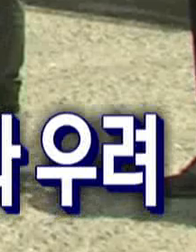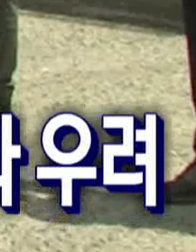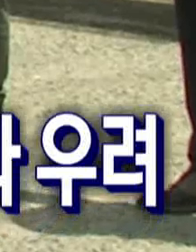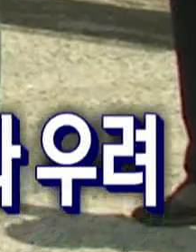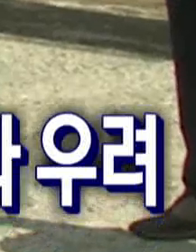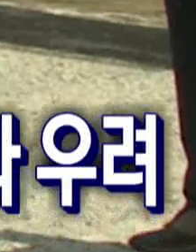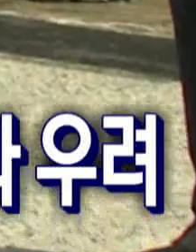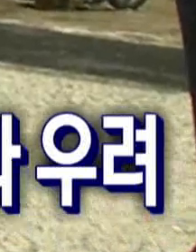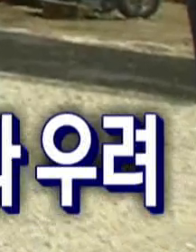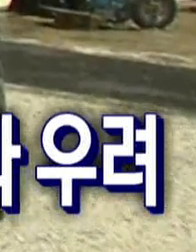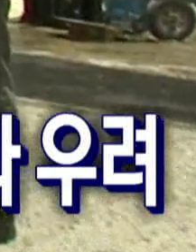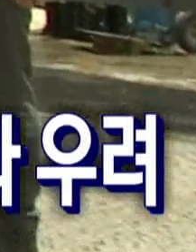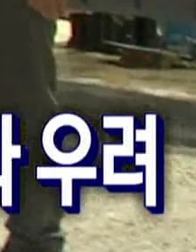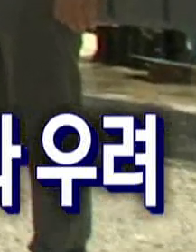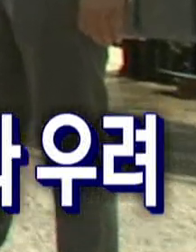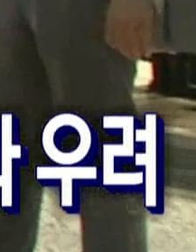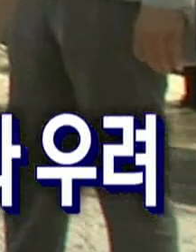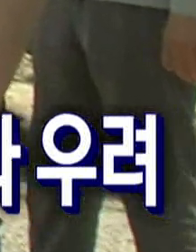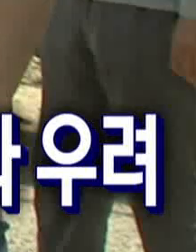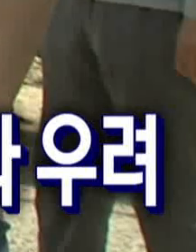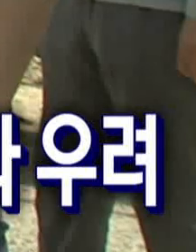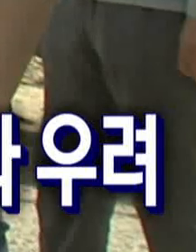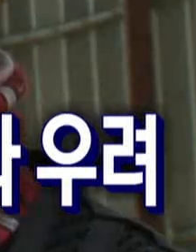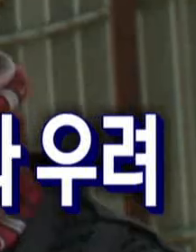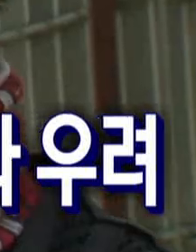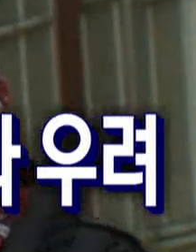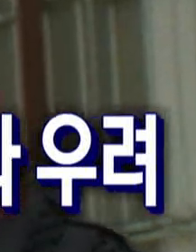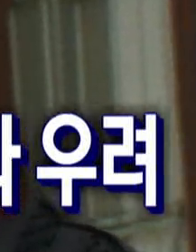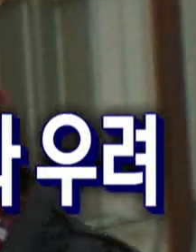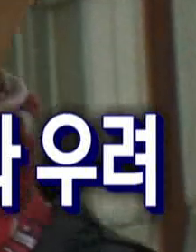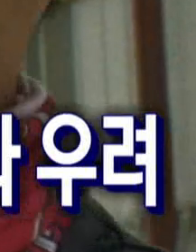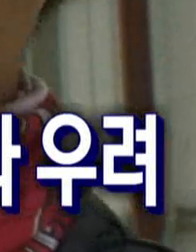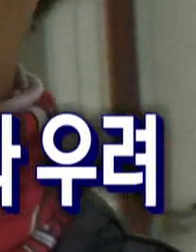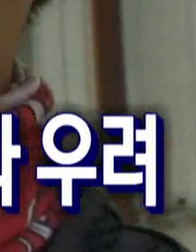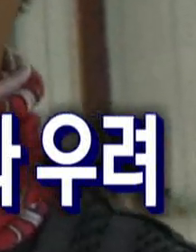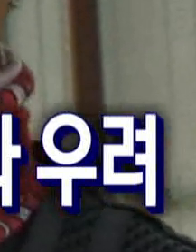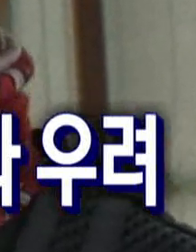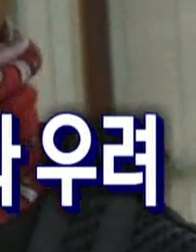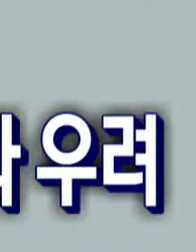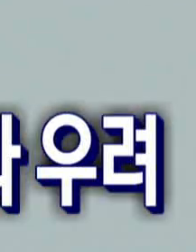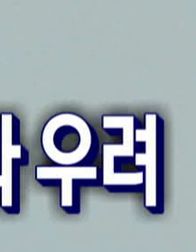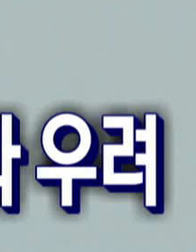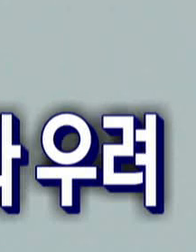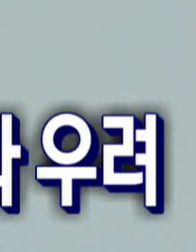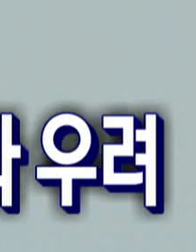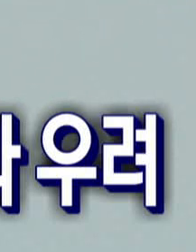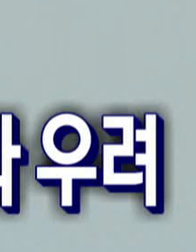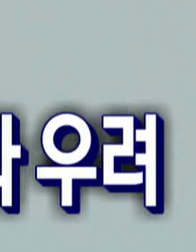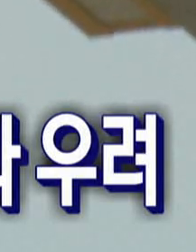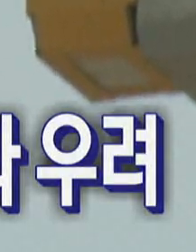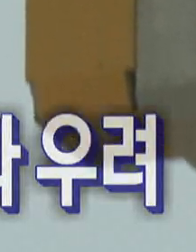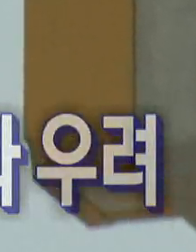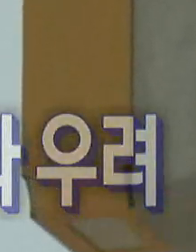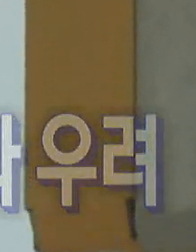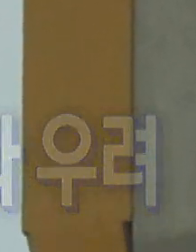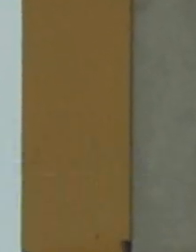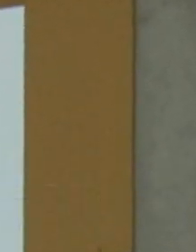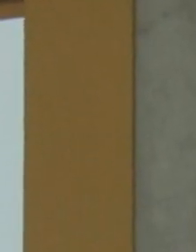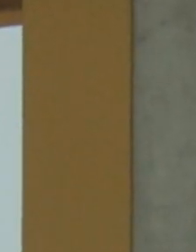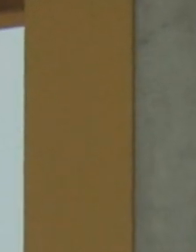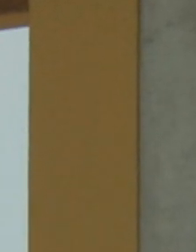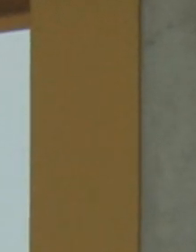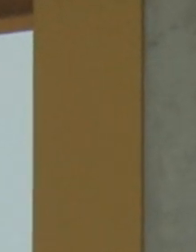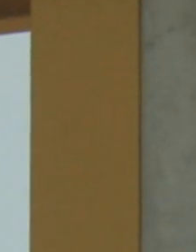노동자들도 파업에 동참했습니다. 노동자들의 요구사항과 정부 입장 차이가 커서 파업이 장기화되지 않을까 우려되고 있습니다.